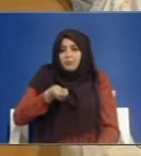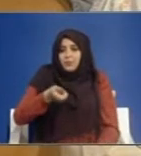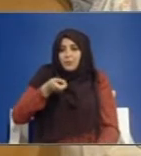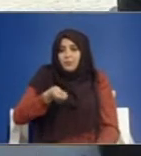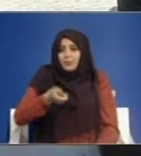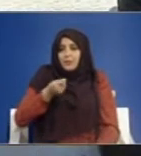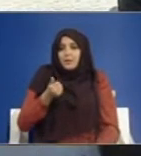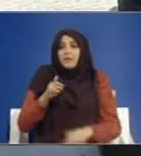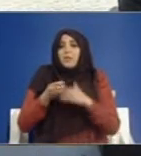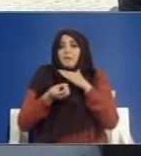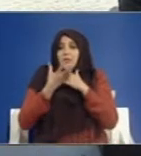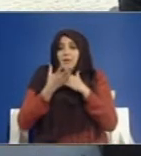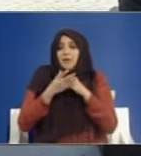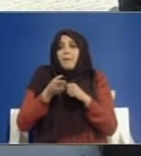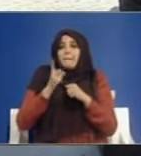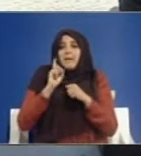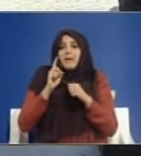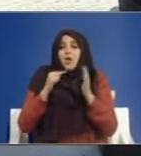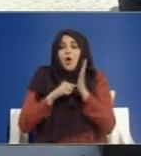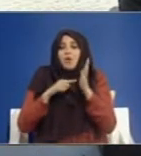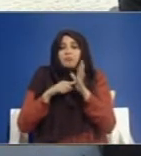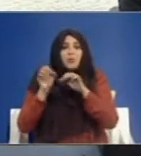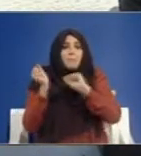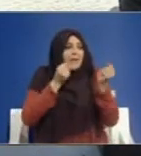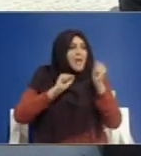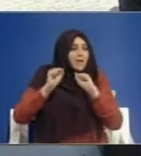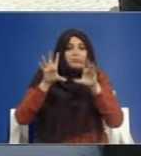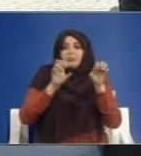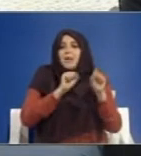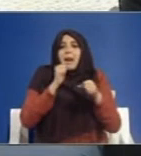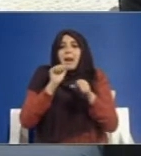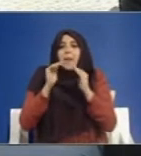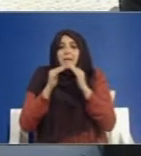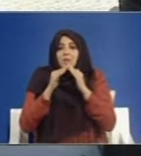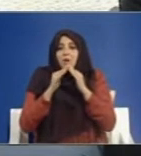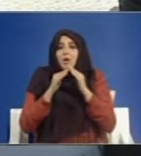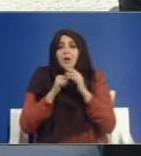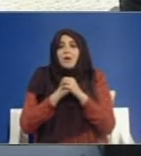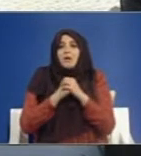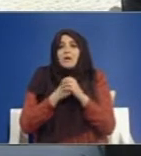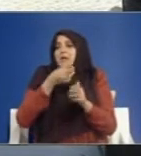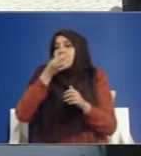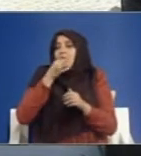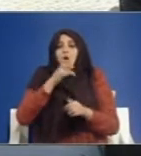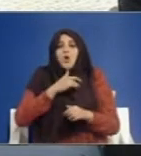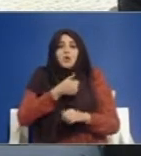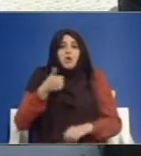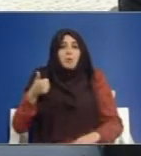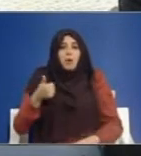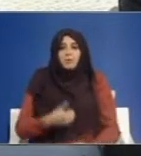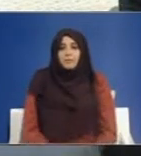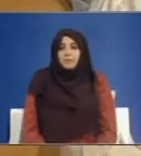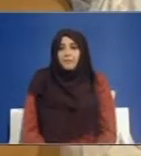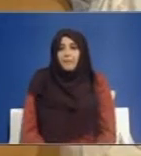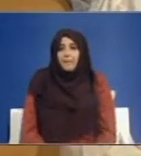الفجر أيضا نسبح، ولكن قالت لما يكون في الشغل في عندها الشغل ندير في الشغل في البيت نذكر في قلبي فقط. فهو